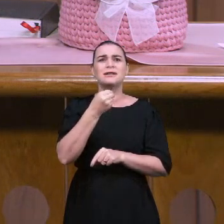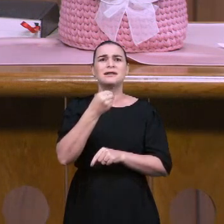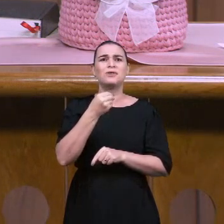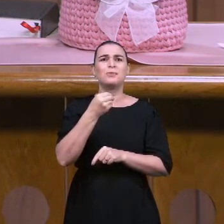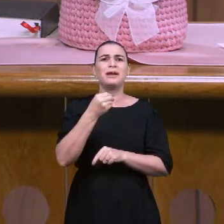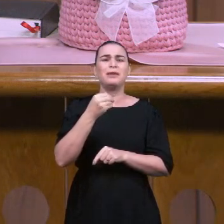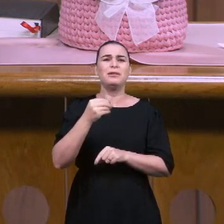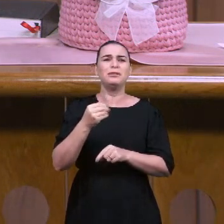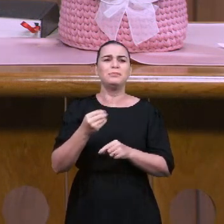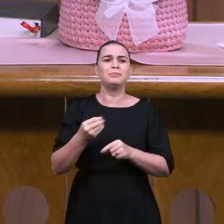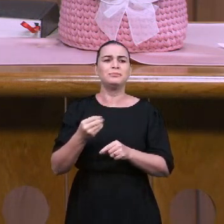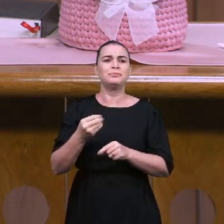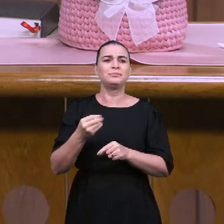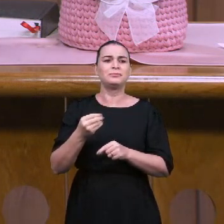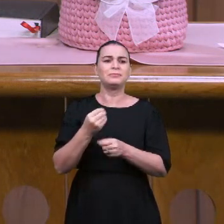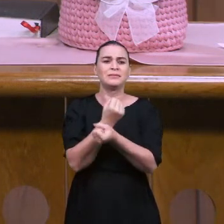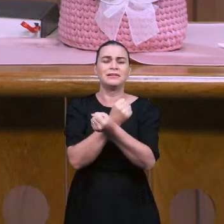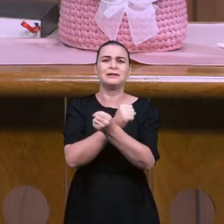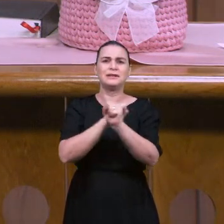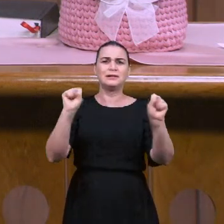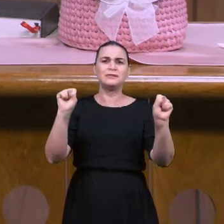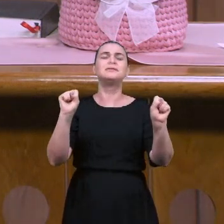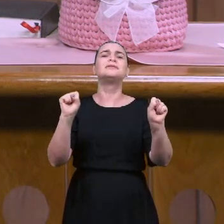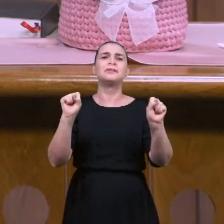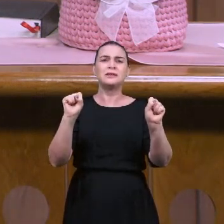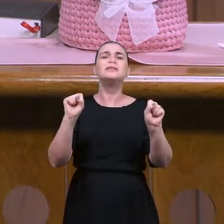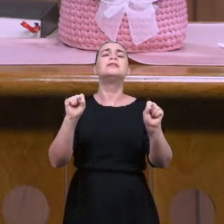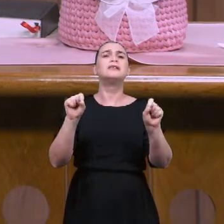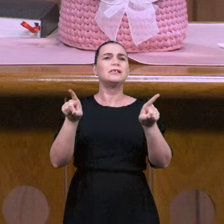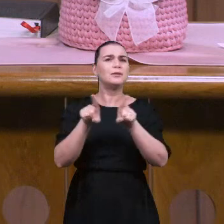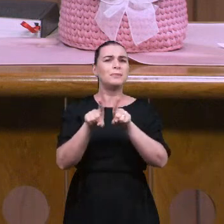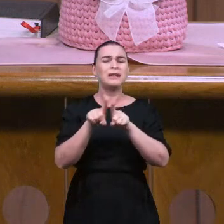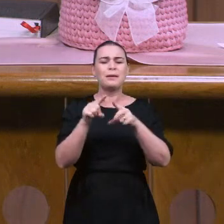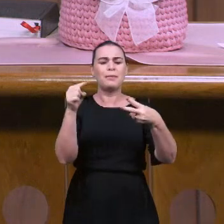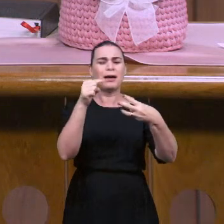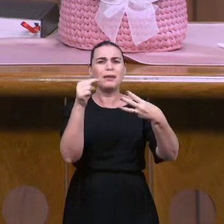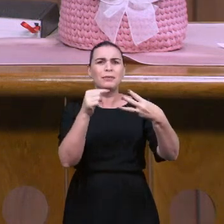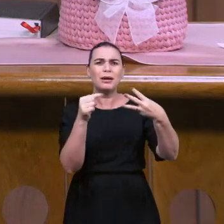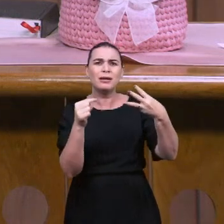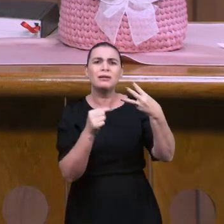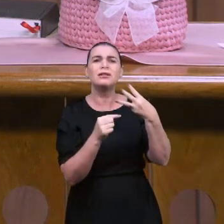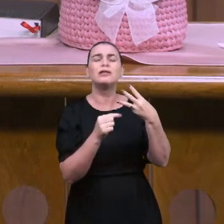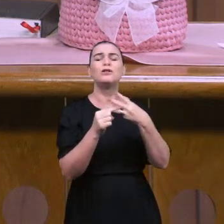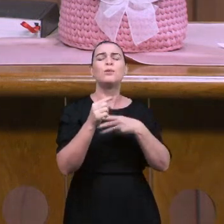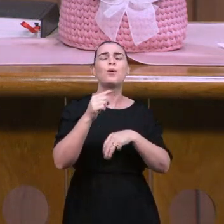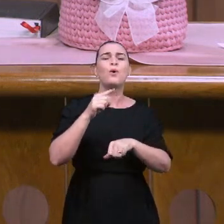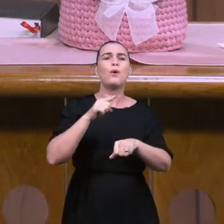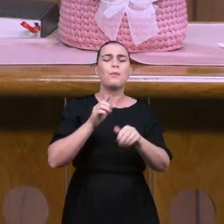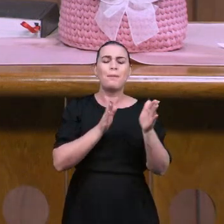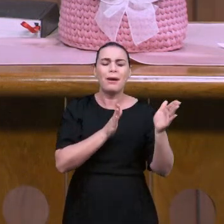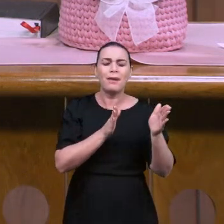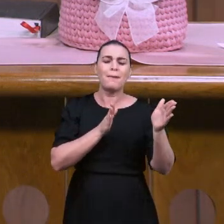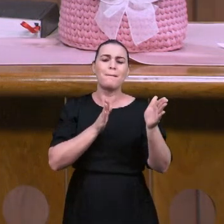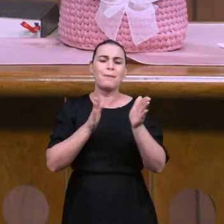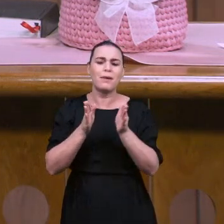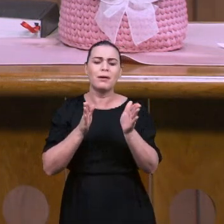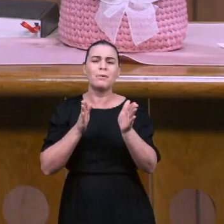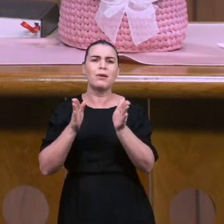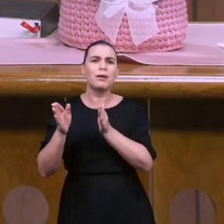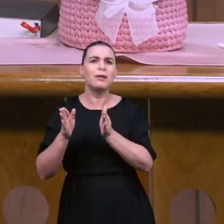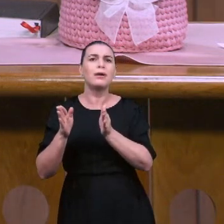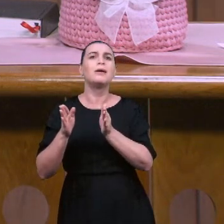Donc Josué, tous parlent pour l'Église, pour certains moments de l'Église, sont